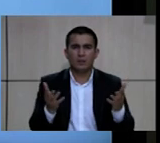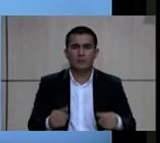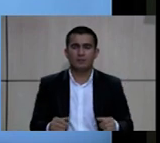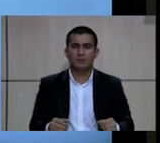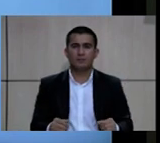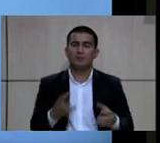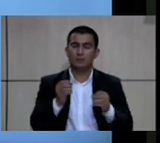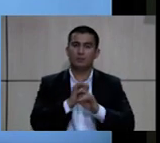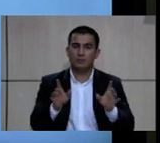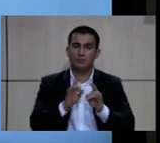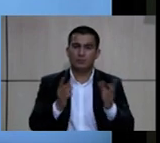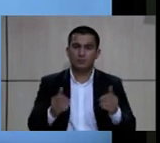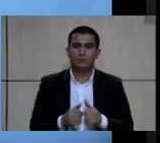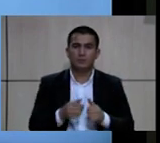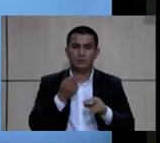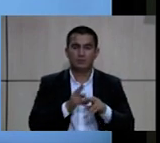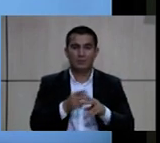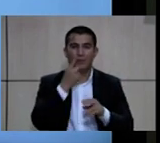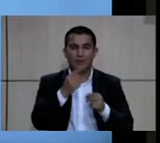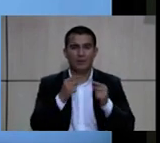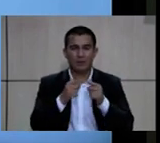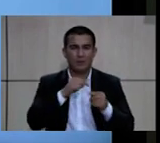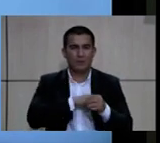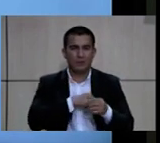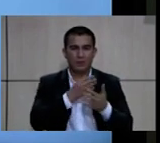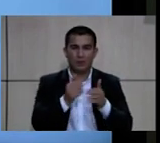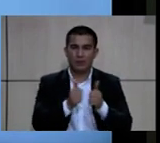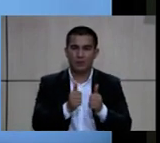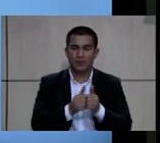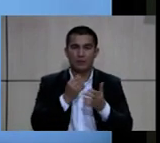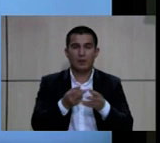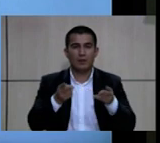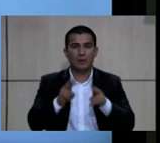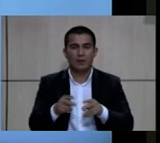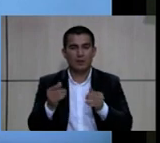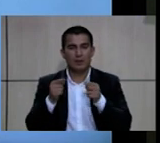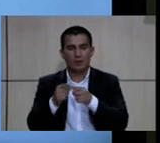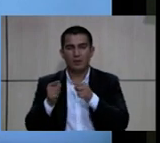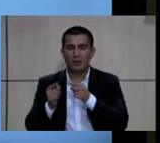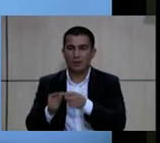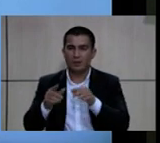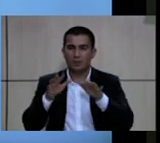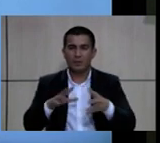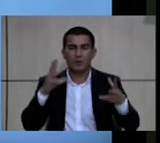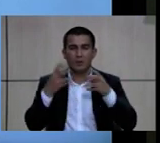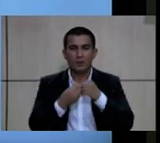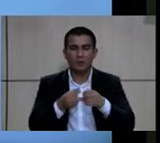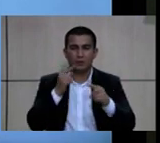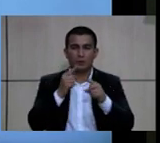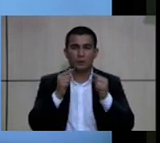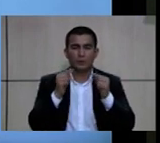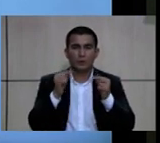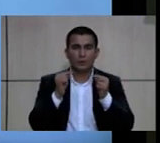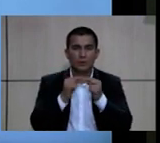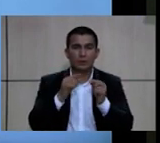Yana bir marta o'qiyman. Bitti içki burchagiga qo'shni va qolgan ikkita burchagi yig'indisiga teng